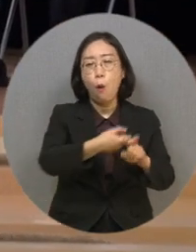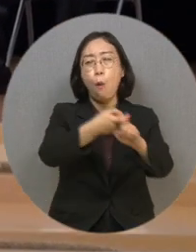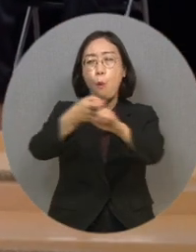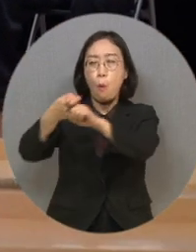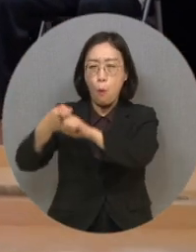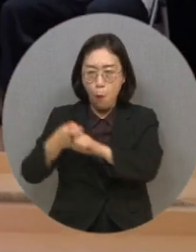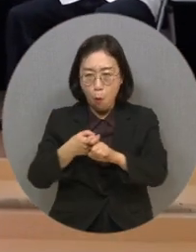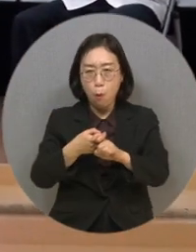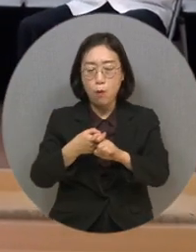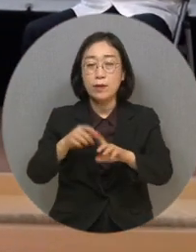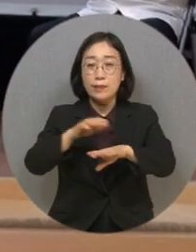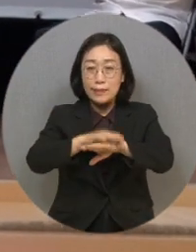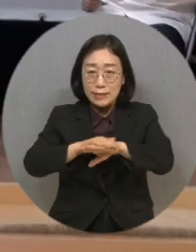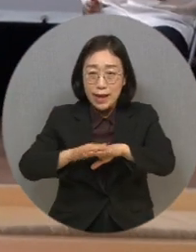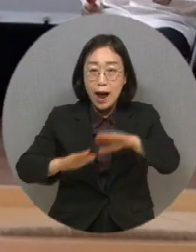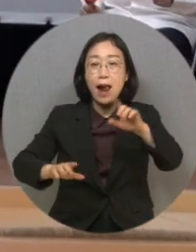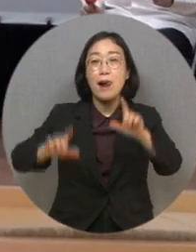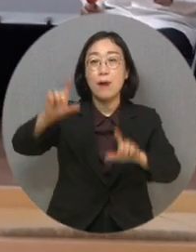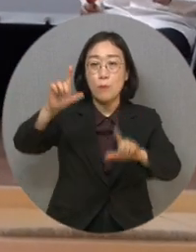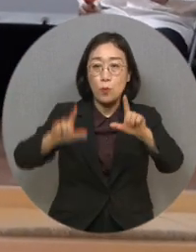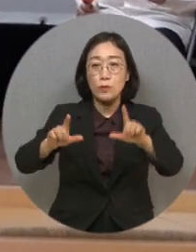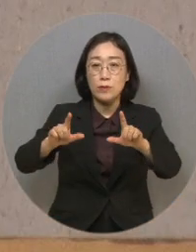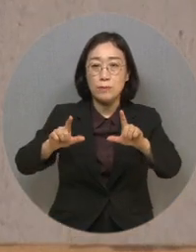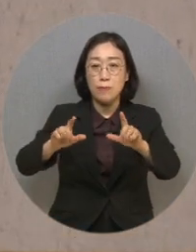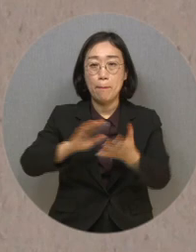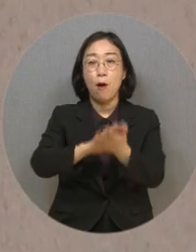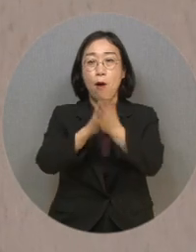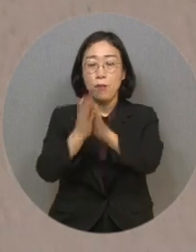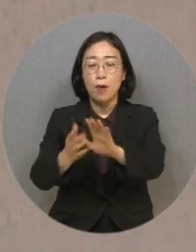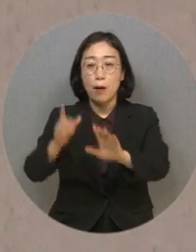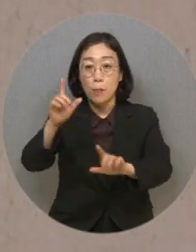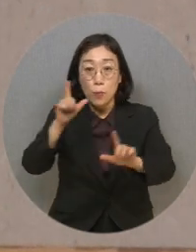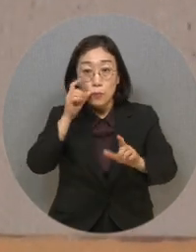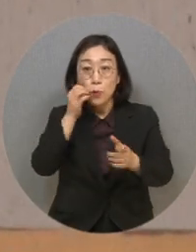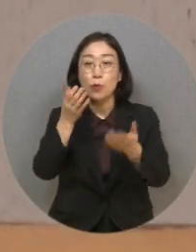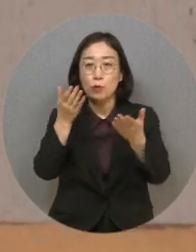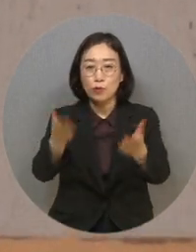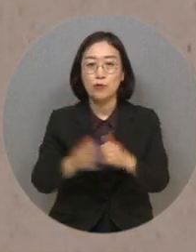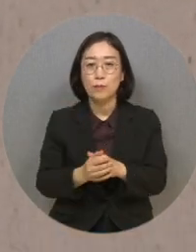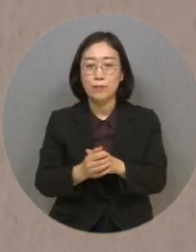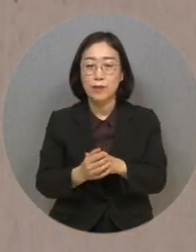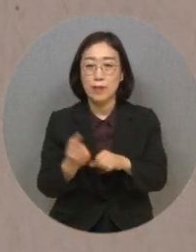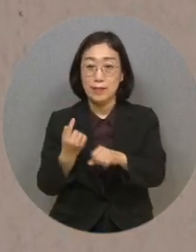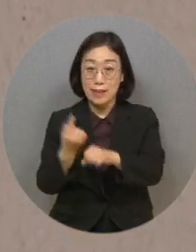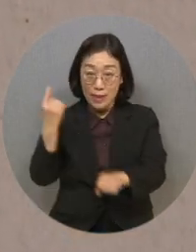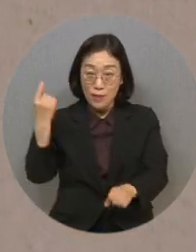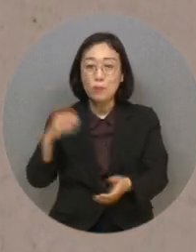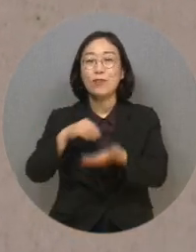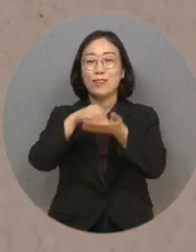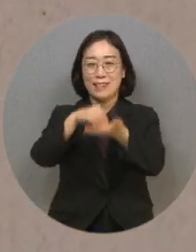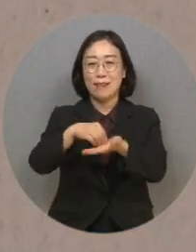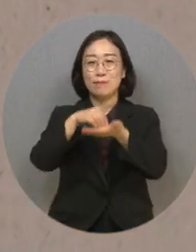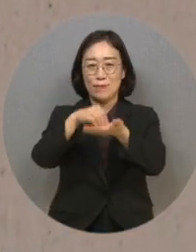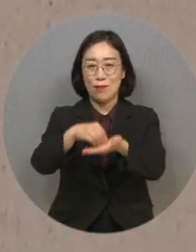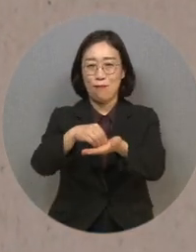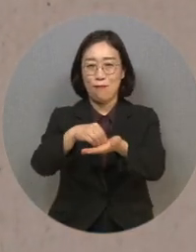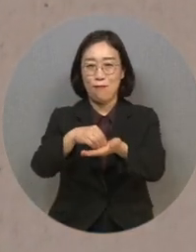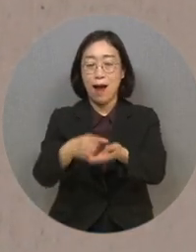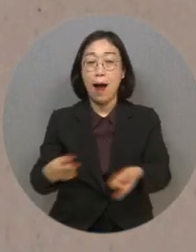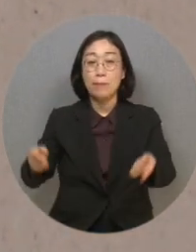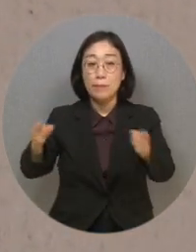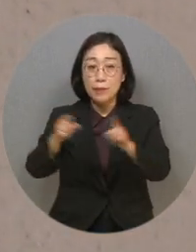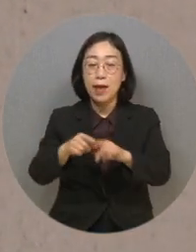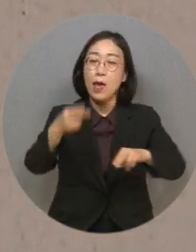변화된 성공적인 모습입니다. 작년부터 모임에 참석하게 됐습니다. 같이